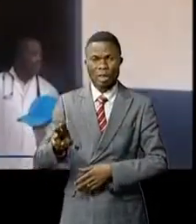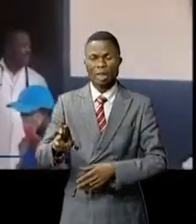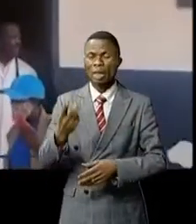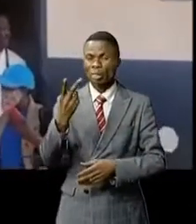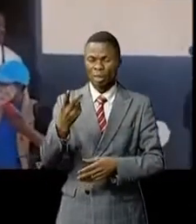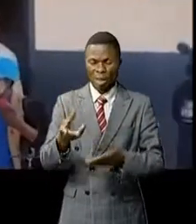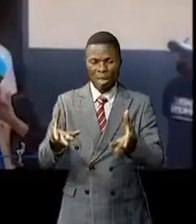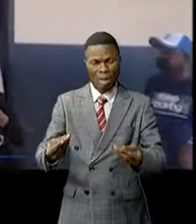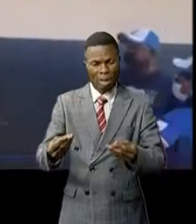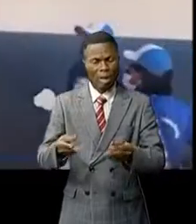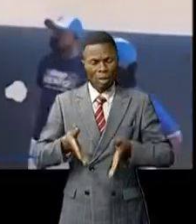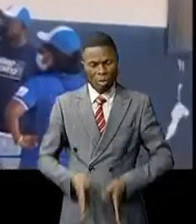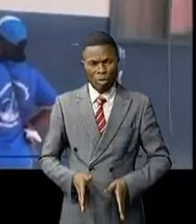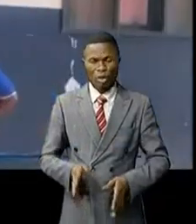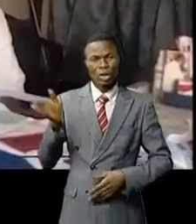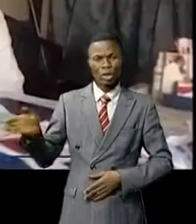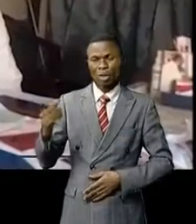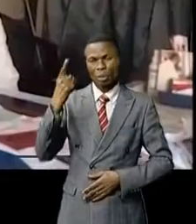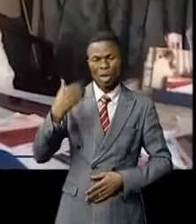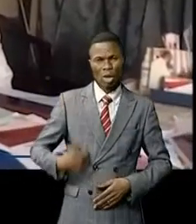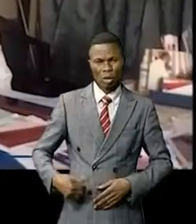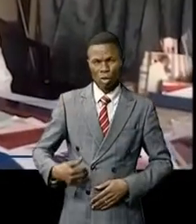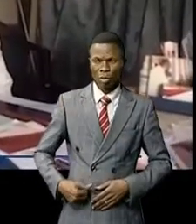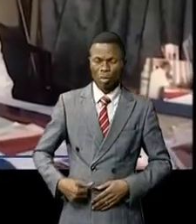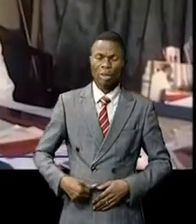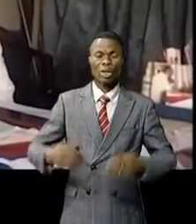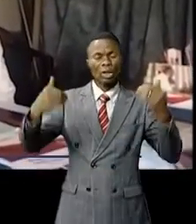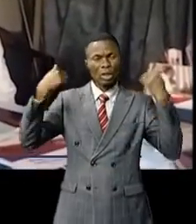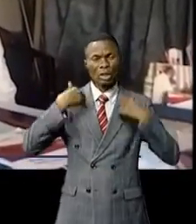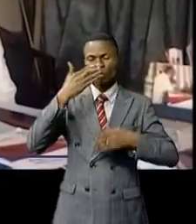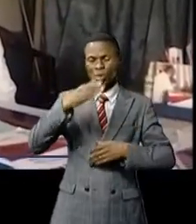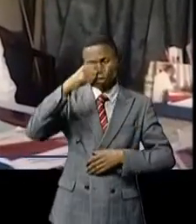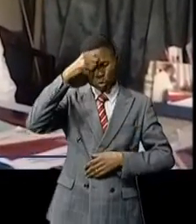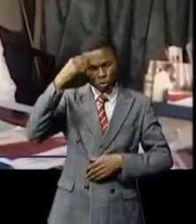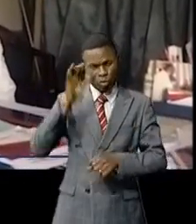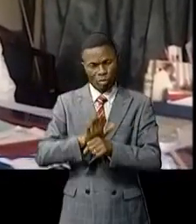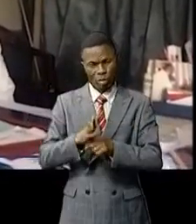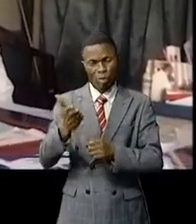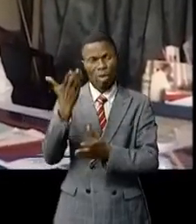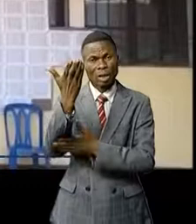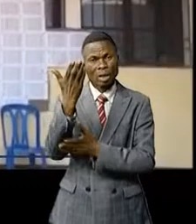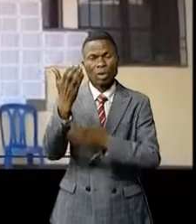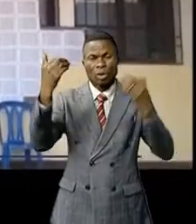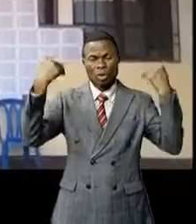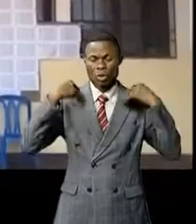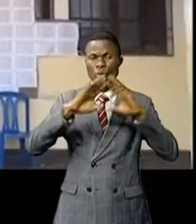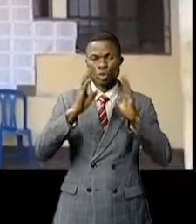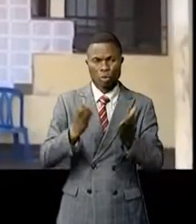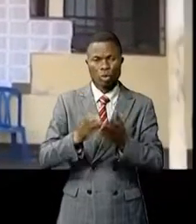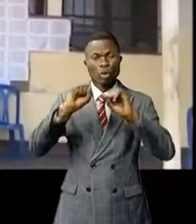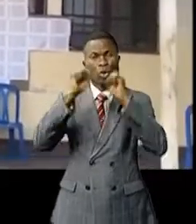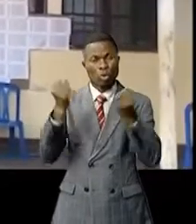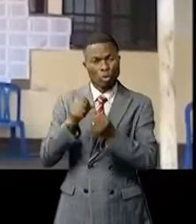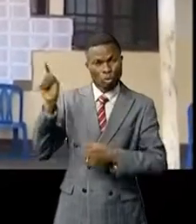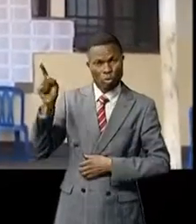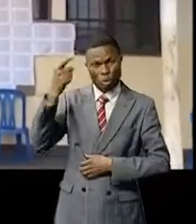et d'une salle d'opération dont la gestion échappe au médecin directeur. D'où ces plaidoyer lancé à l'endroit de grandes sociétés de la